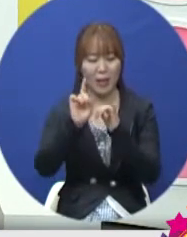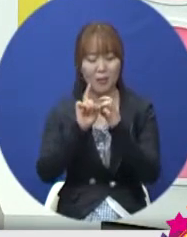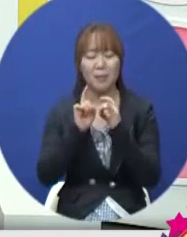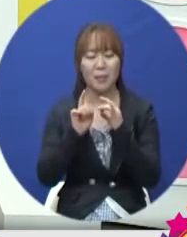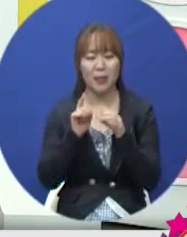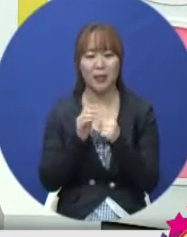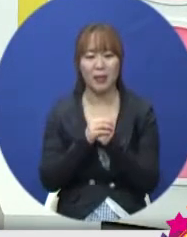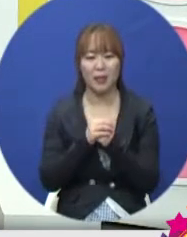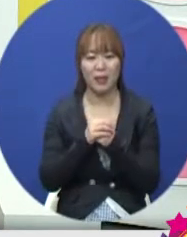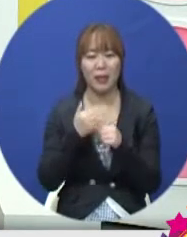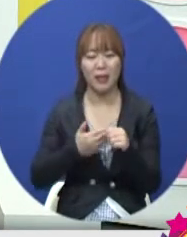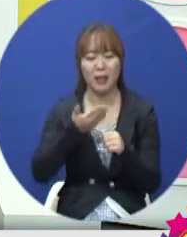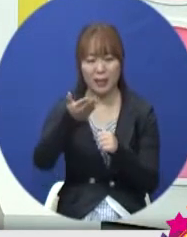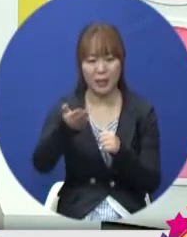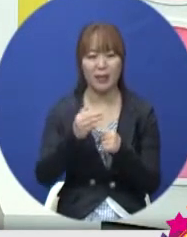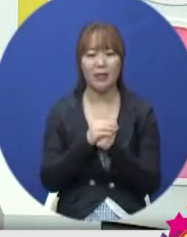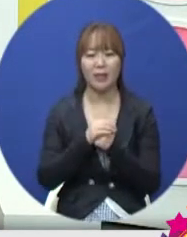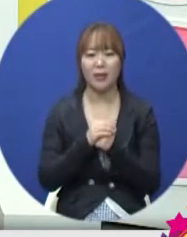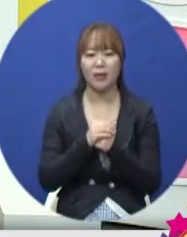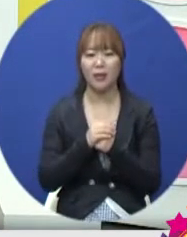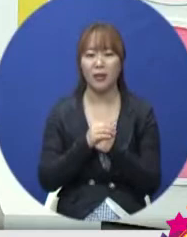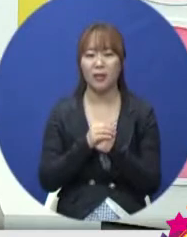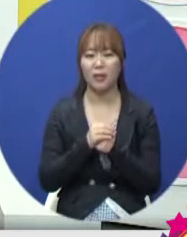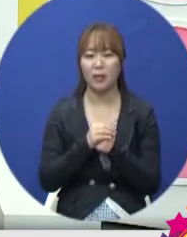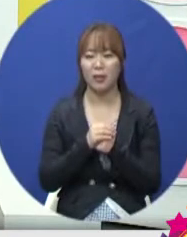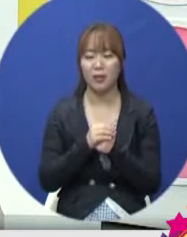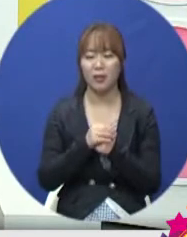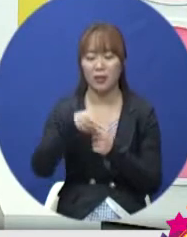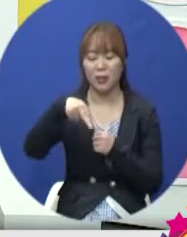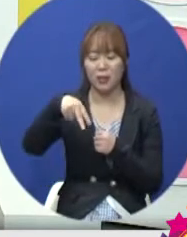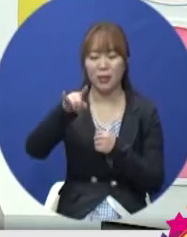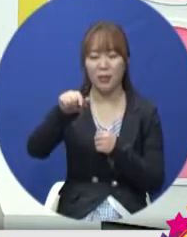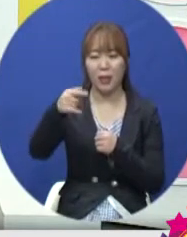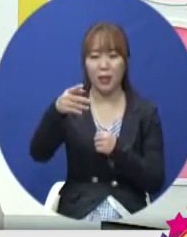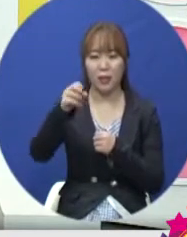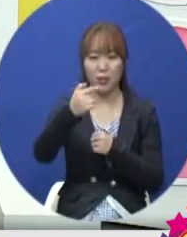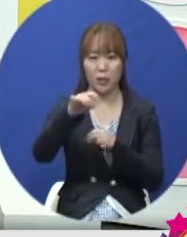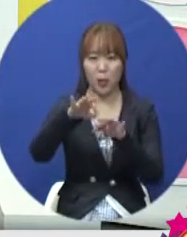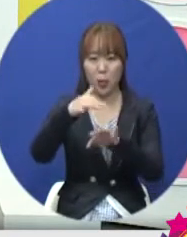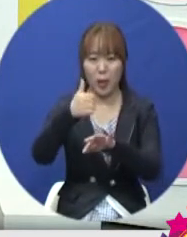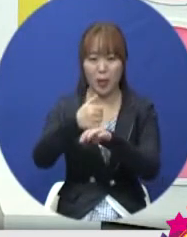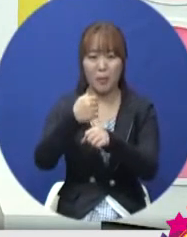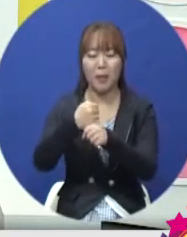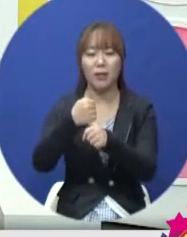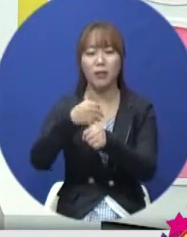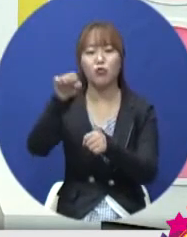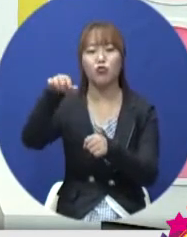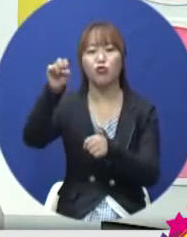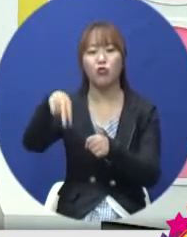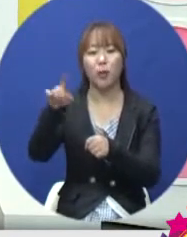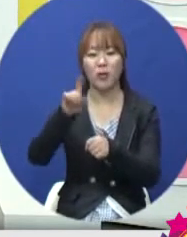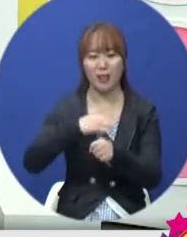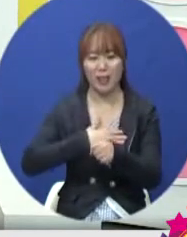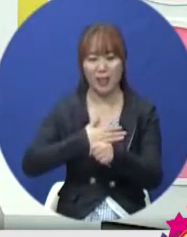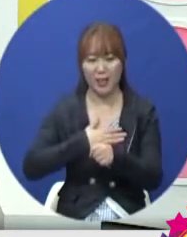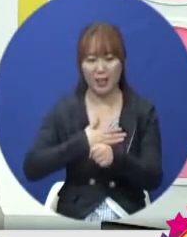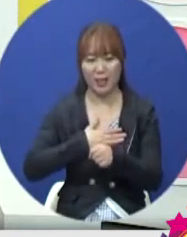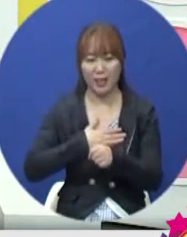이것만 하나 알려 드릴게요. 네. 세종 대왕님이 네. 만드신 우유가 무슨 우유인 줄